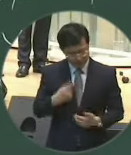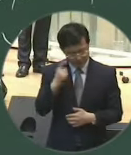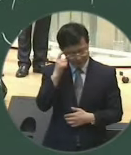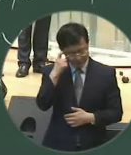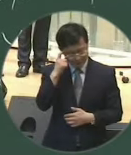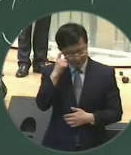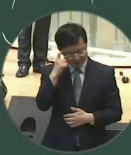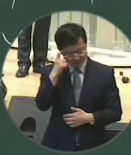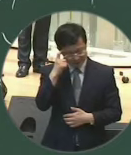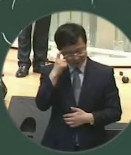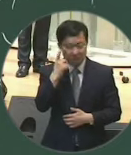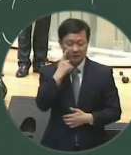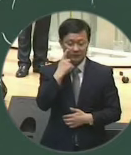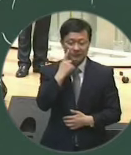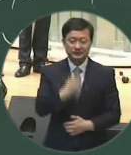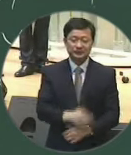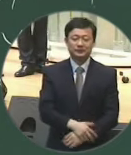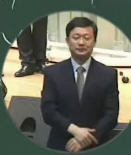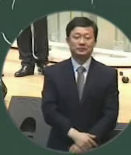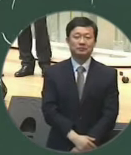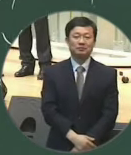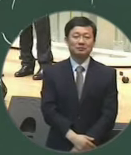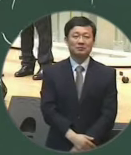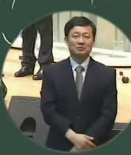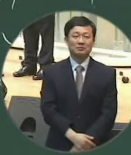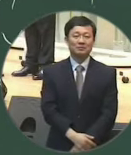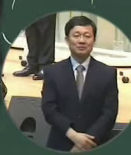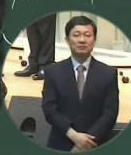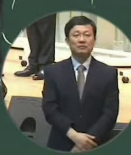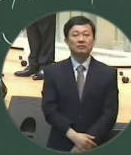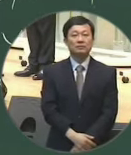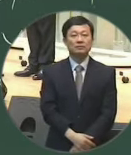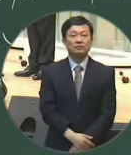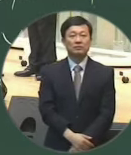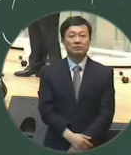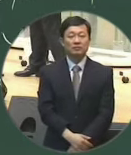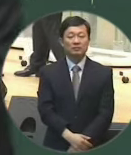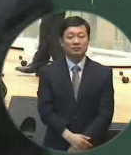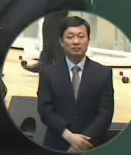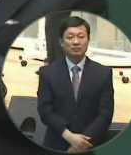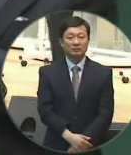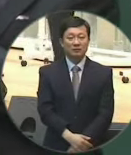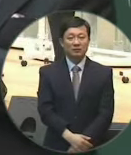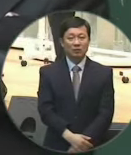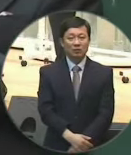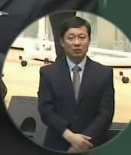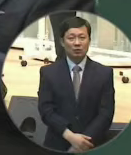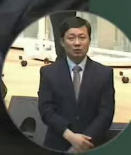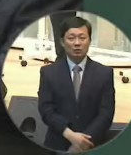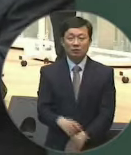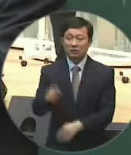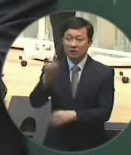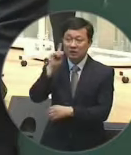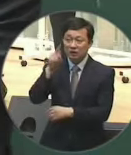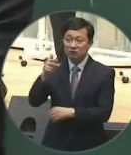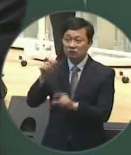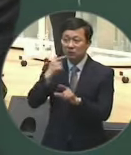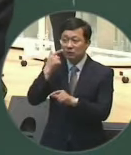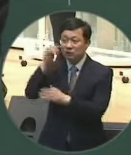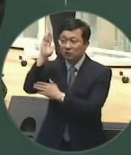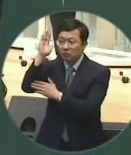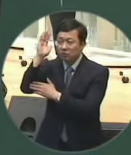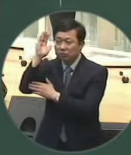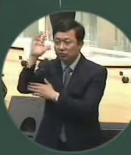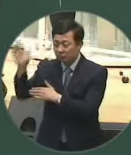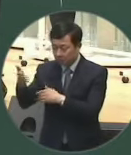word will come from the pastor tomorrow at your churches. Think about it all day. 그러면 오늘 핵심들은 거하고 딱 연관이 될 겁니다.